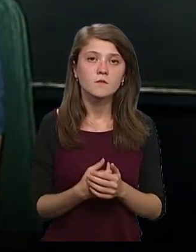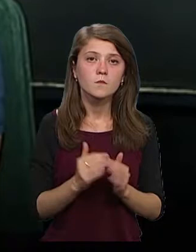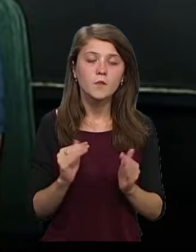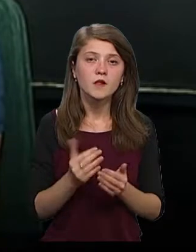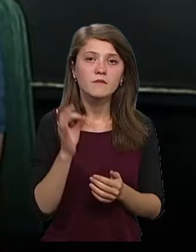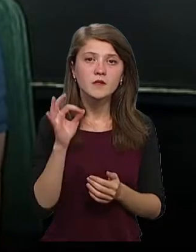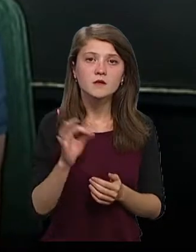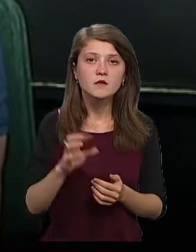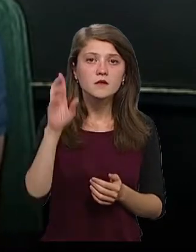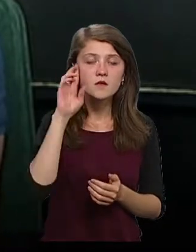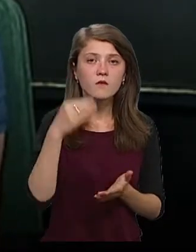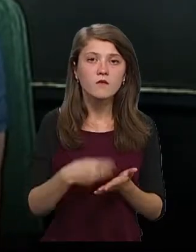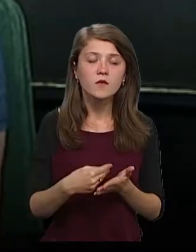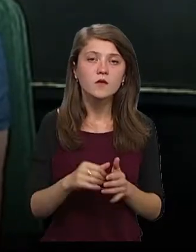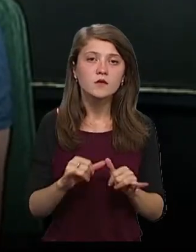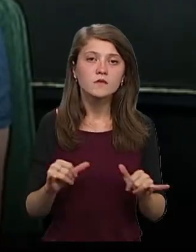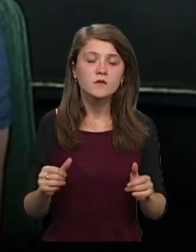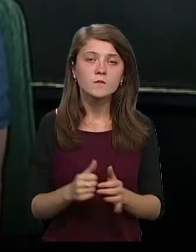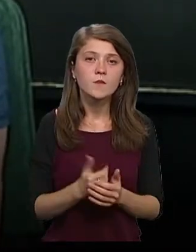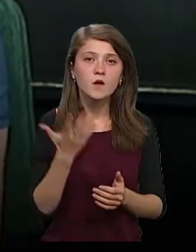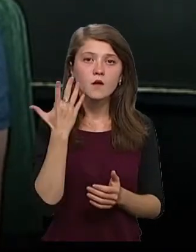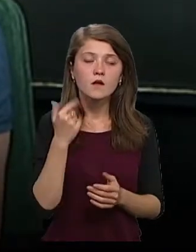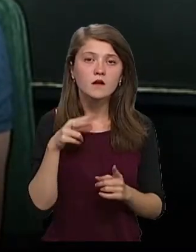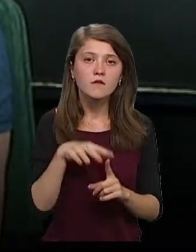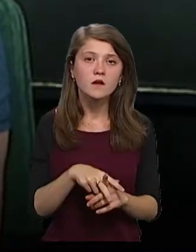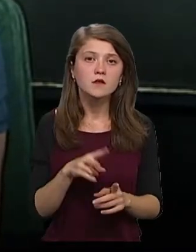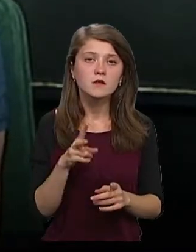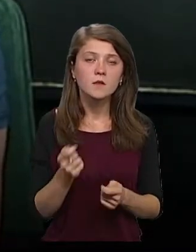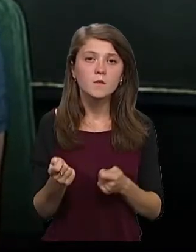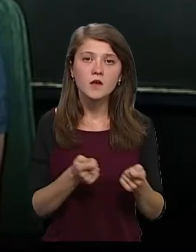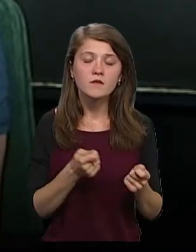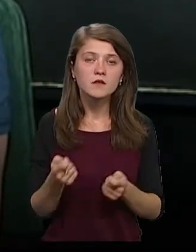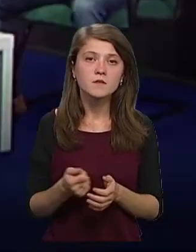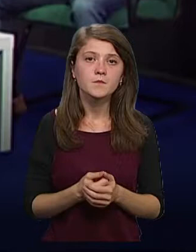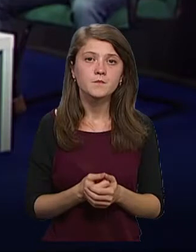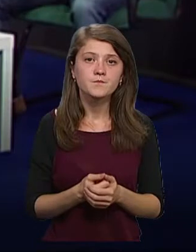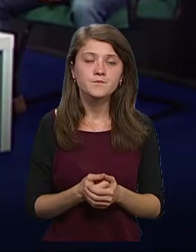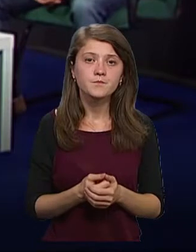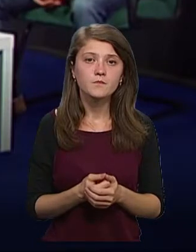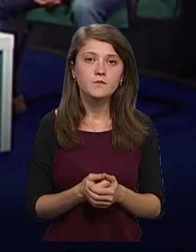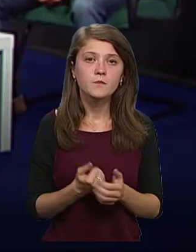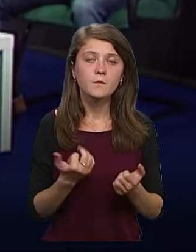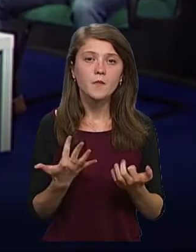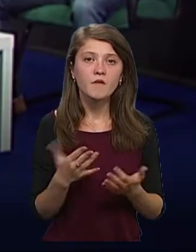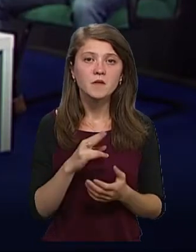відсоток Державного фонду регіонального розвитку, коли навантажують на перевізника делеговані повноваження, певні